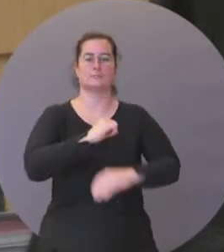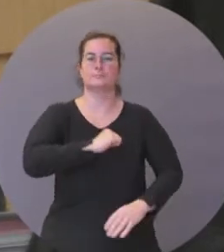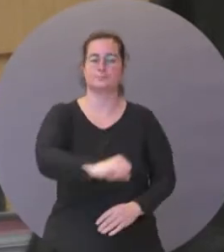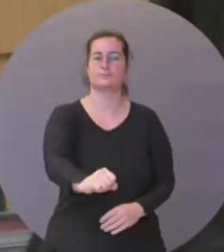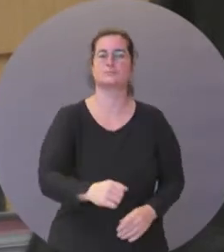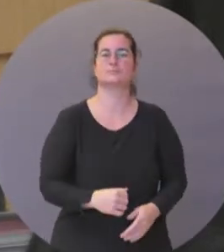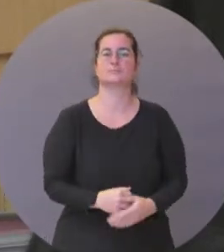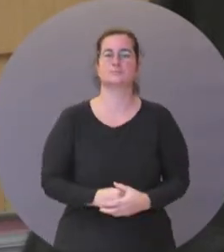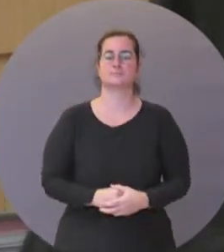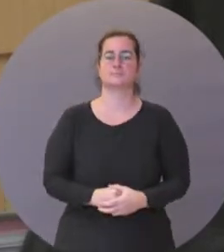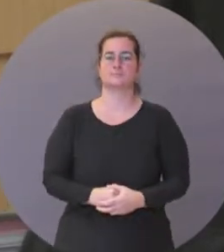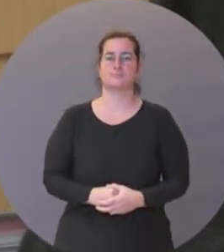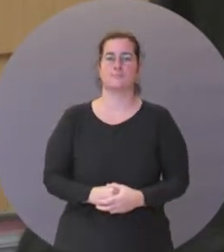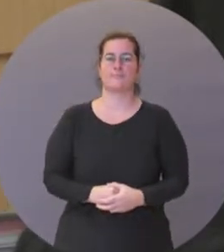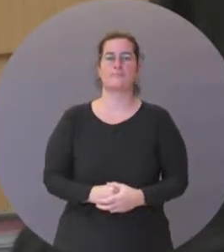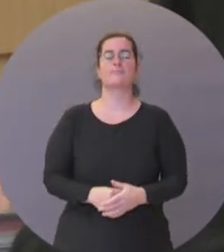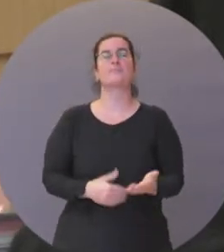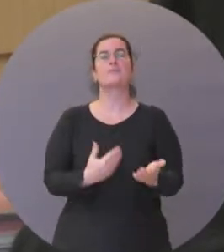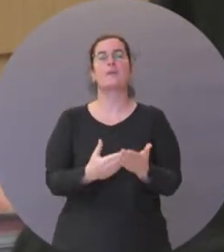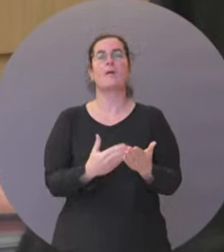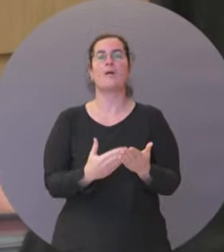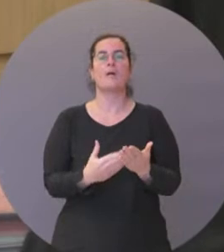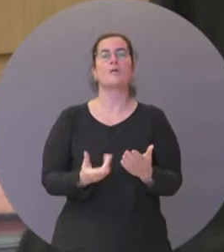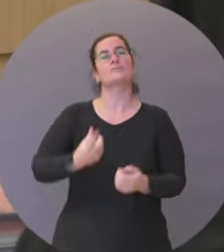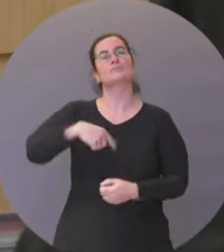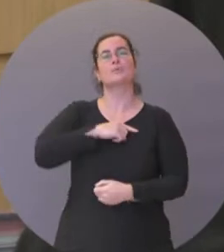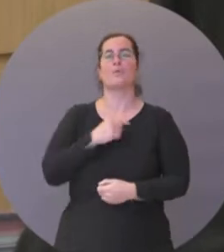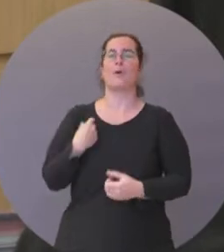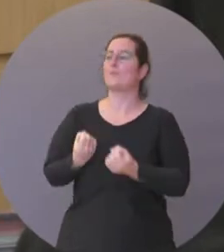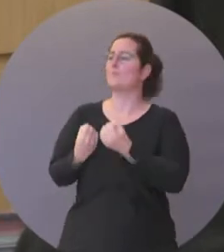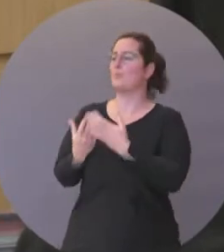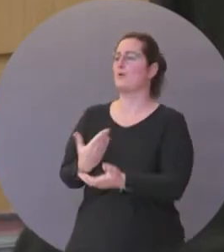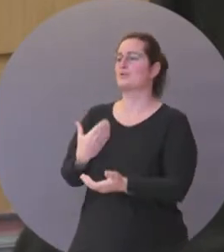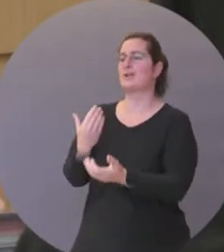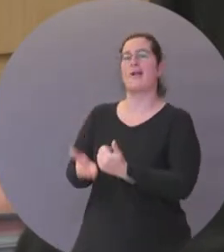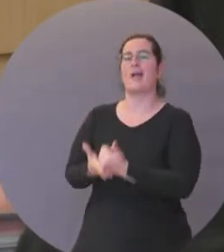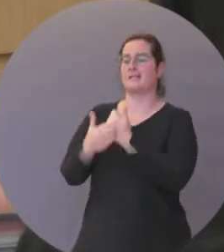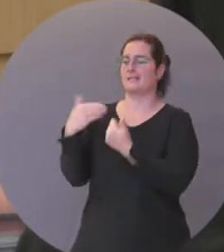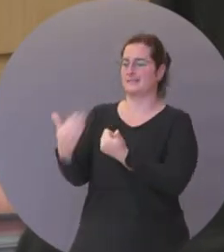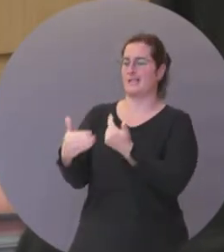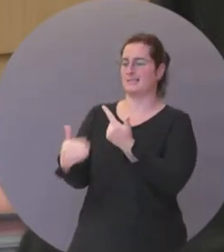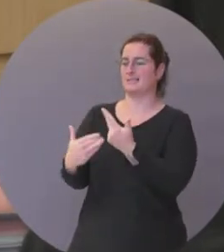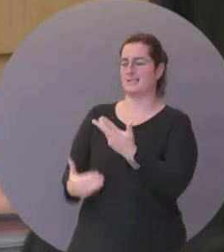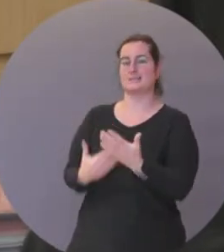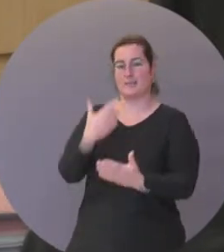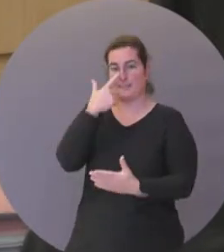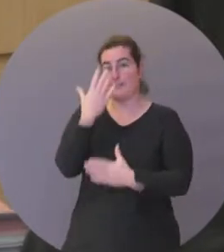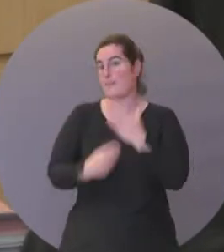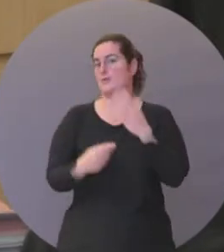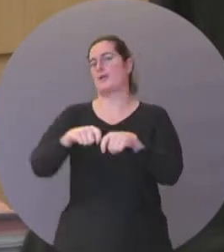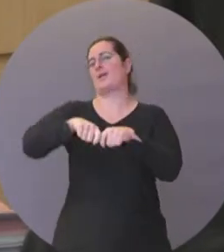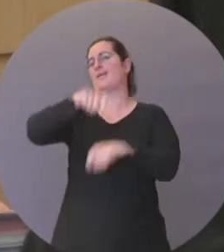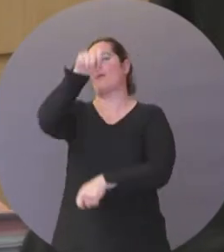reconnaître cette capacité que l'on a empiler les dispositifs sans jamais les évaluer